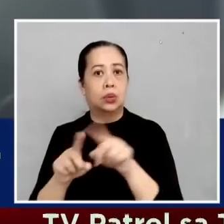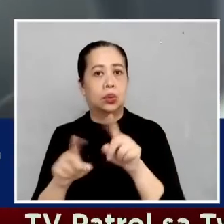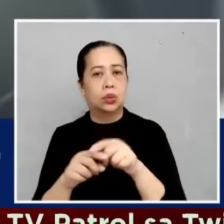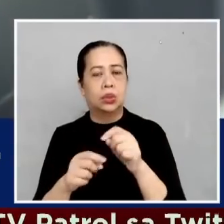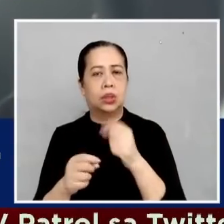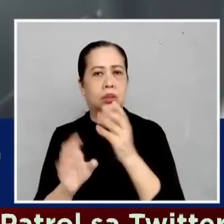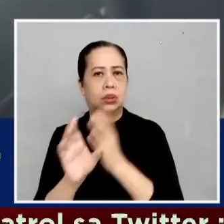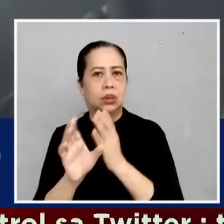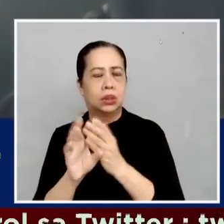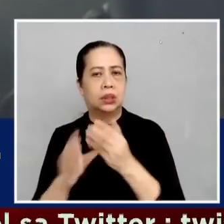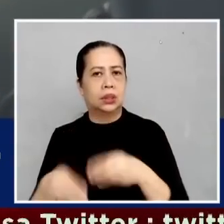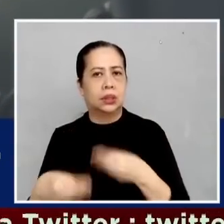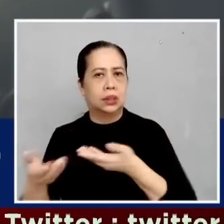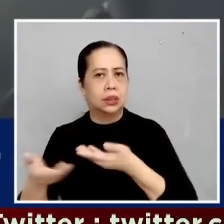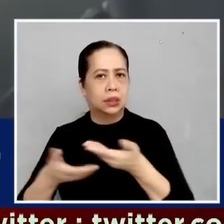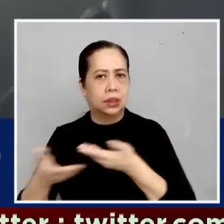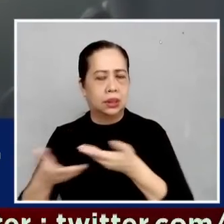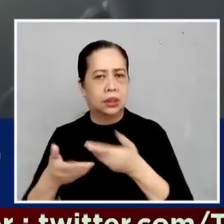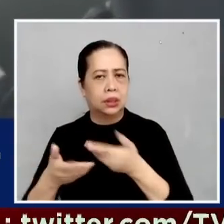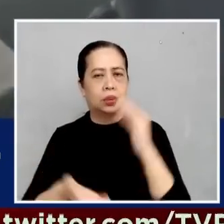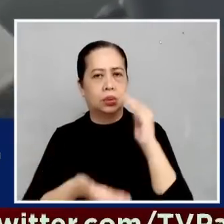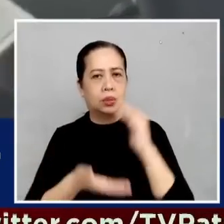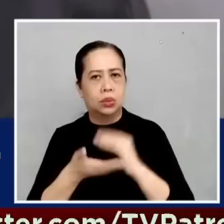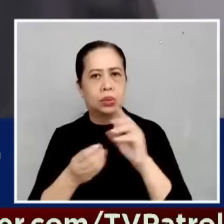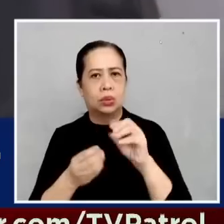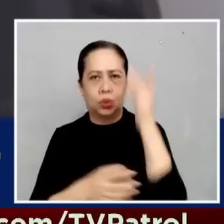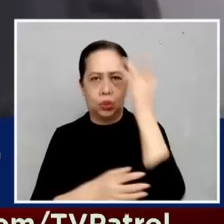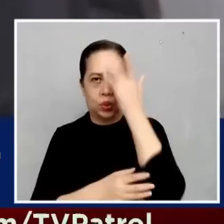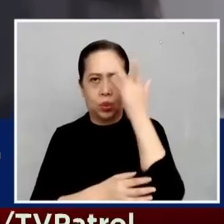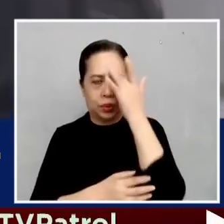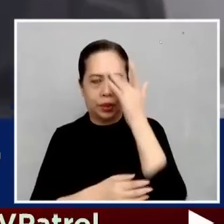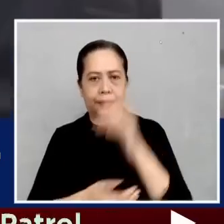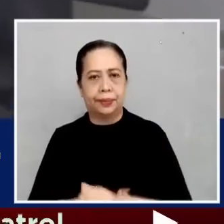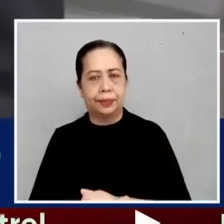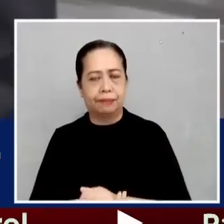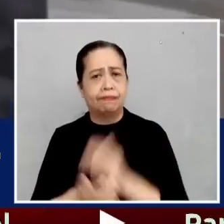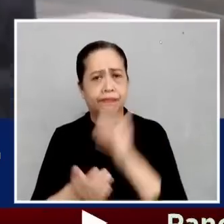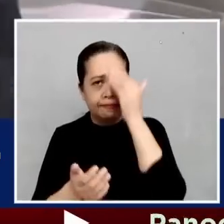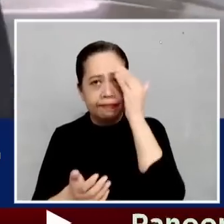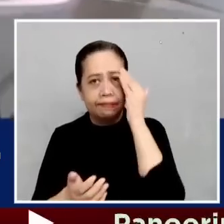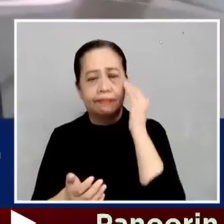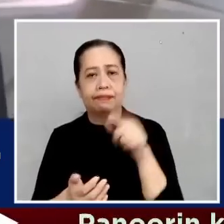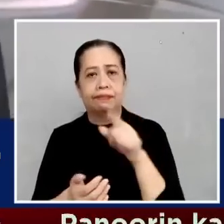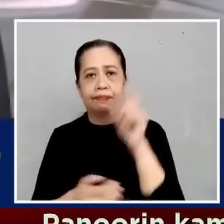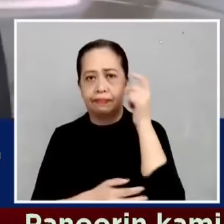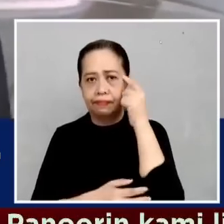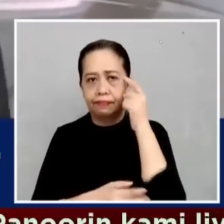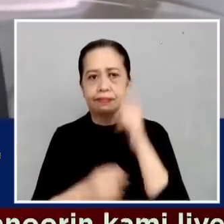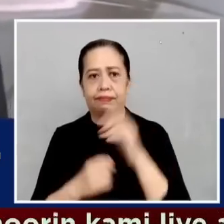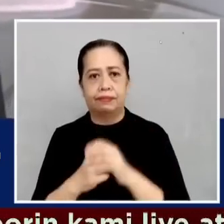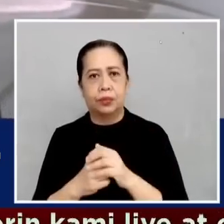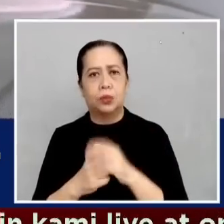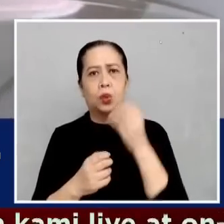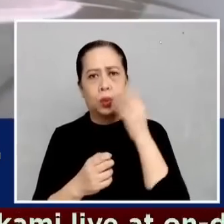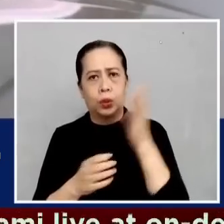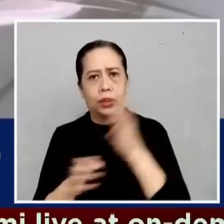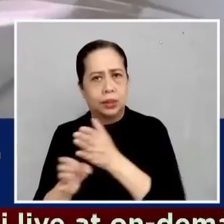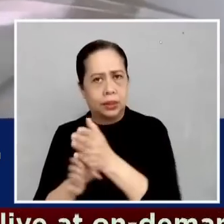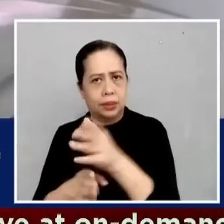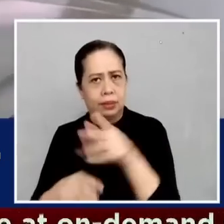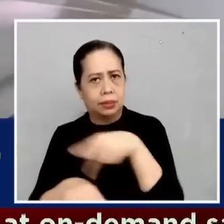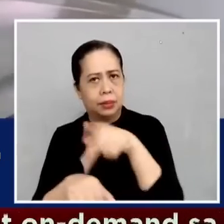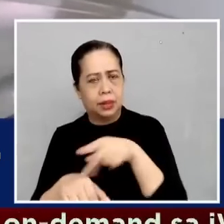psychosocial intervention para maibsan ang kanilang trauma. Nakikiusap naman ang pamahalaan na umuwi diretso sa